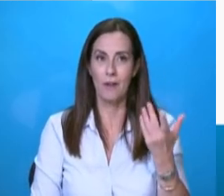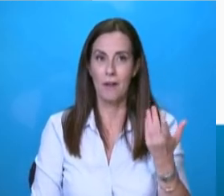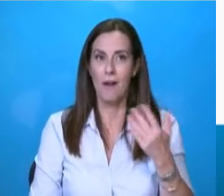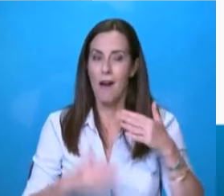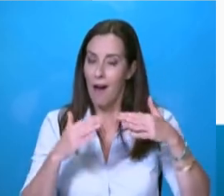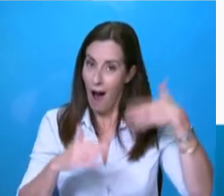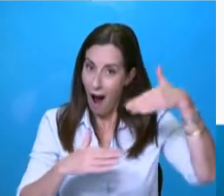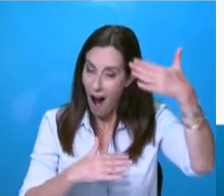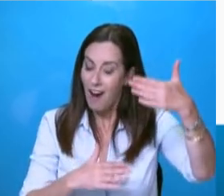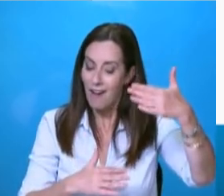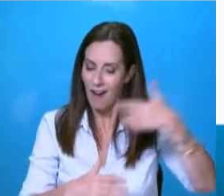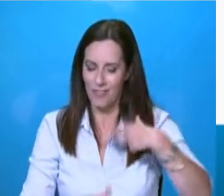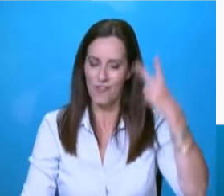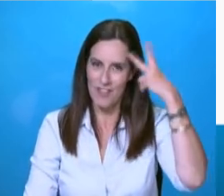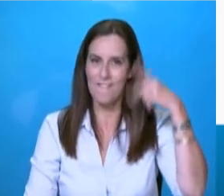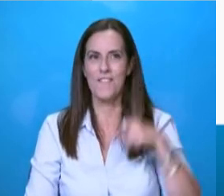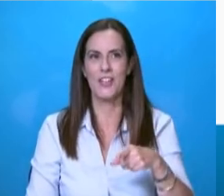מוחזרים, אבל אתה